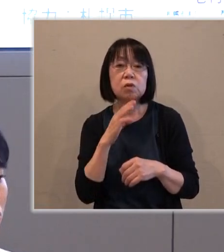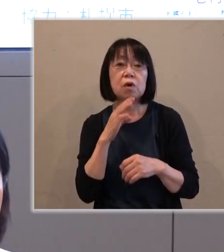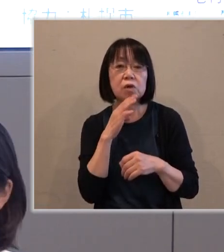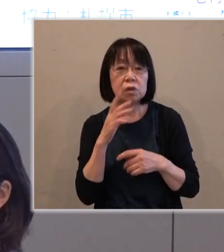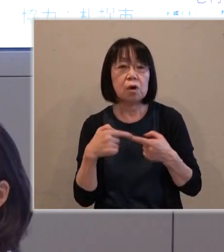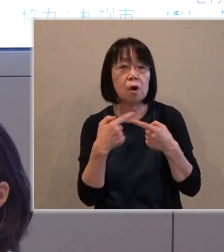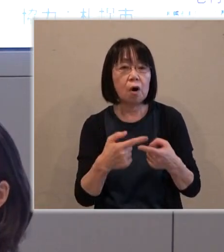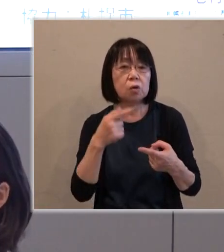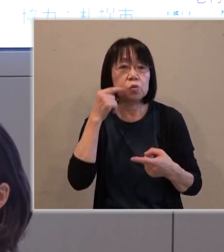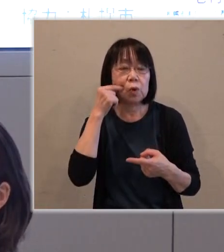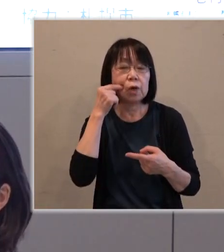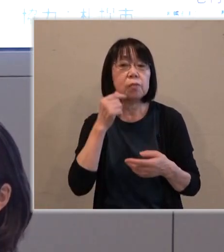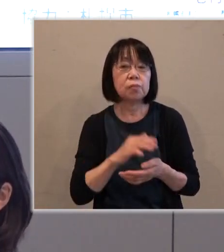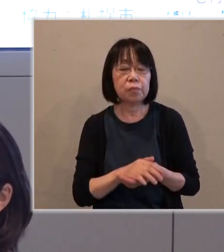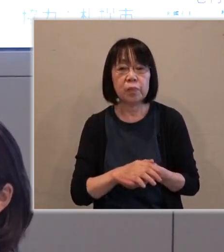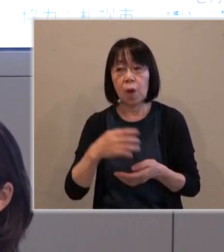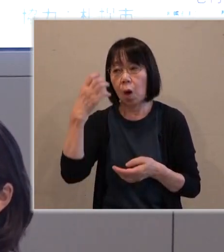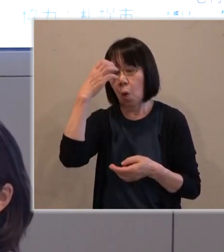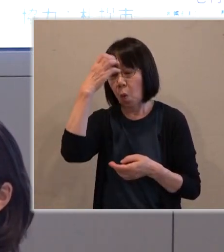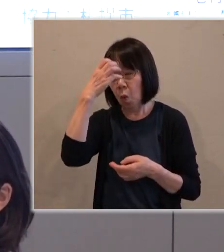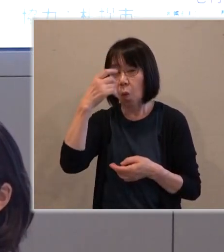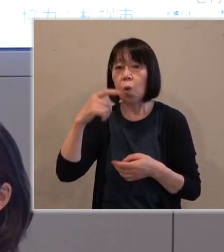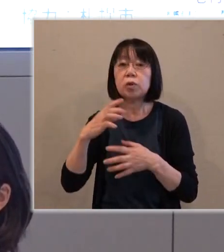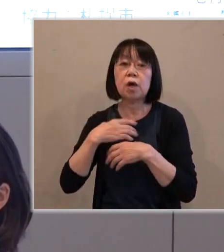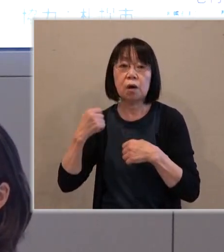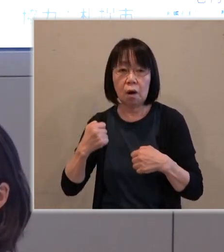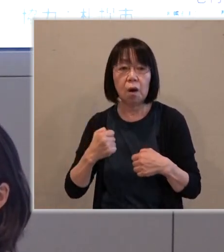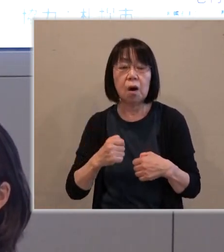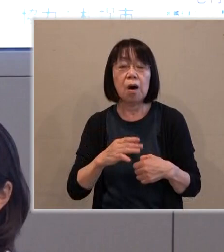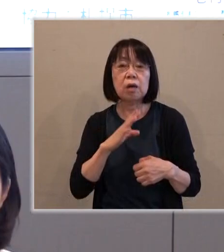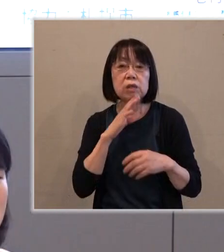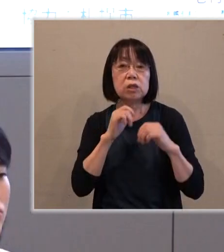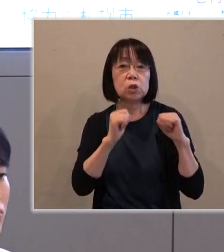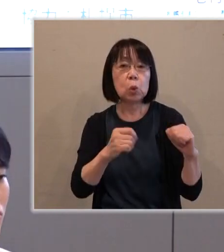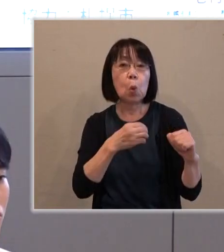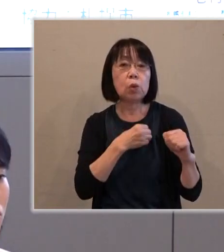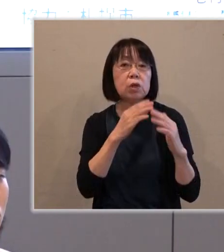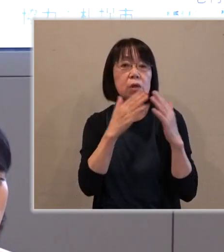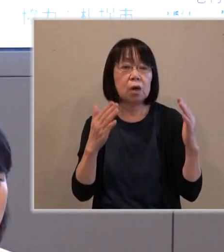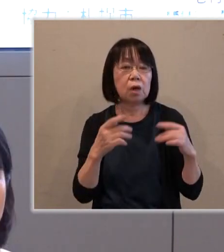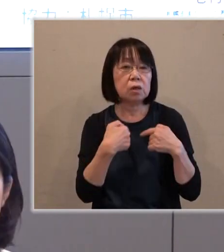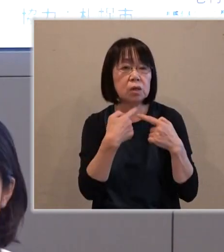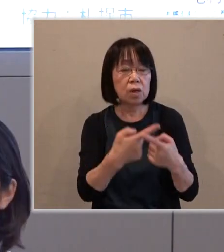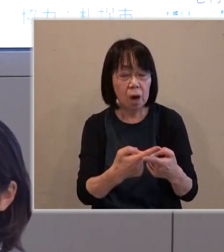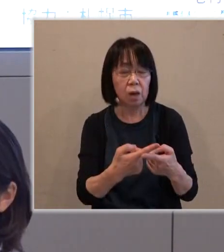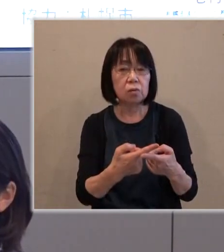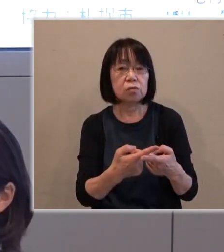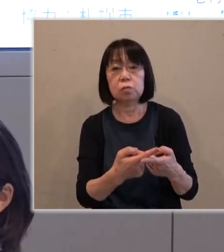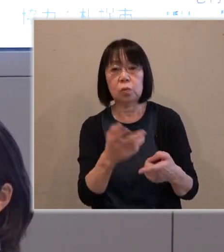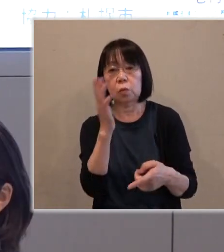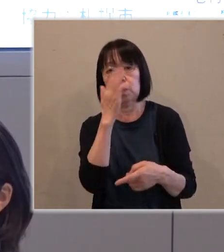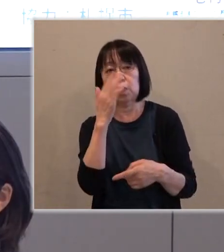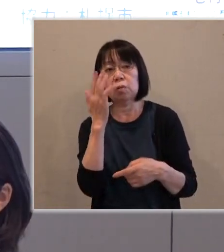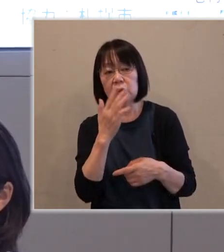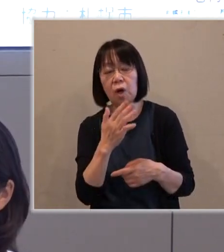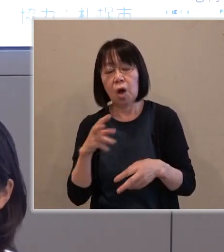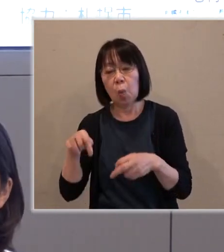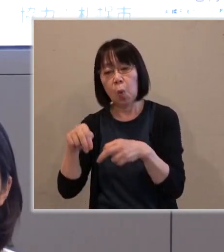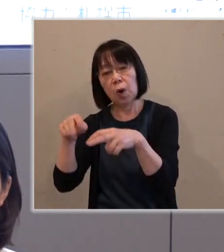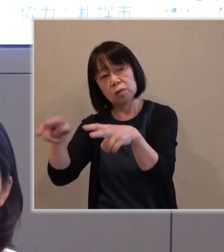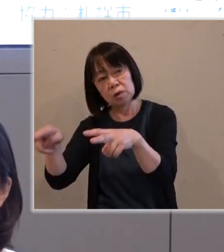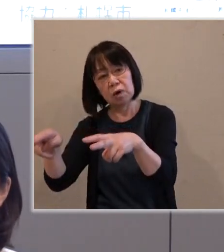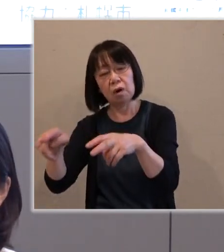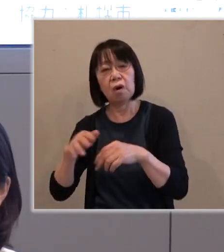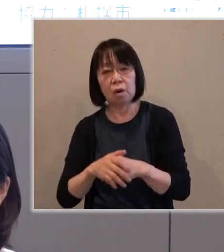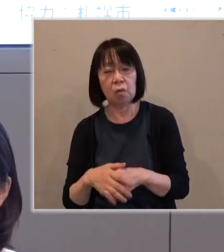域の大人に聞いてみると、高校生が実行委員会にいることはなくてボランティアで当事することはあるっていう、ここをどうしていくのかっていう話なんですが、今日ここにいる5人